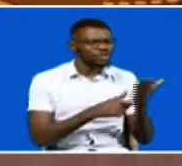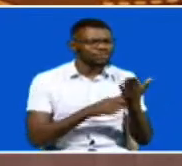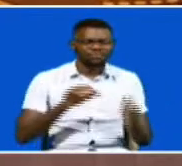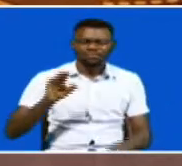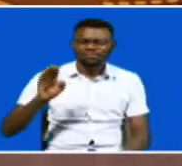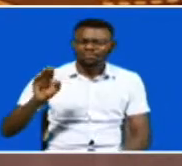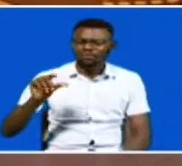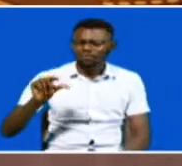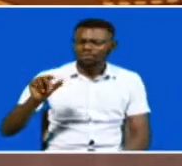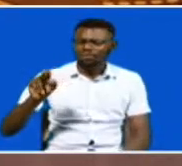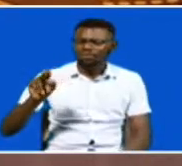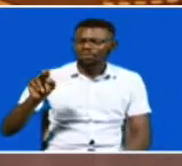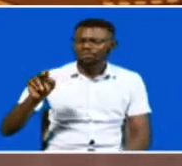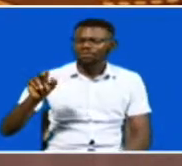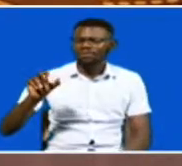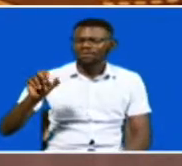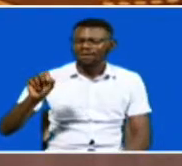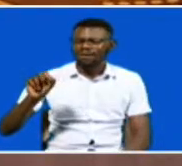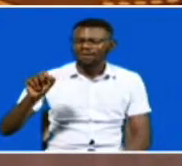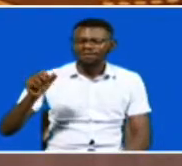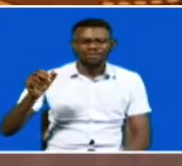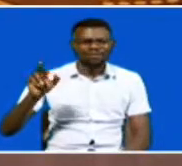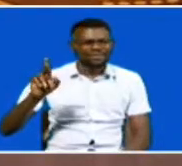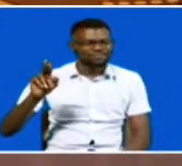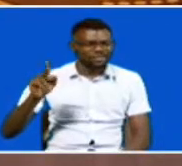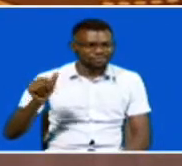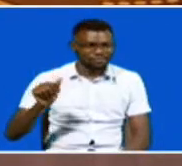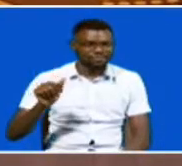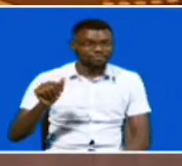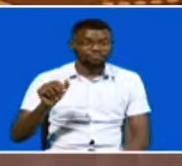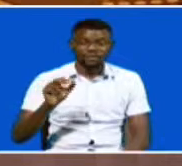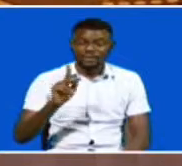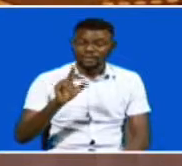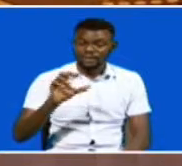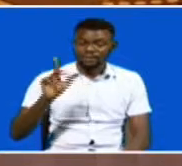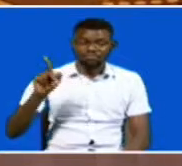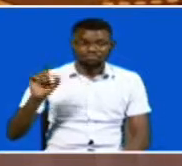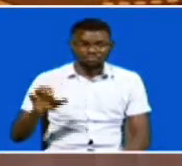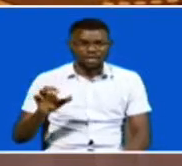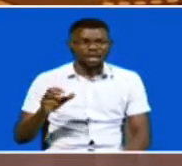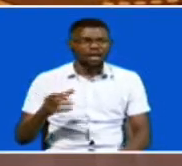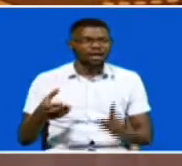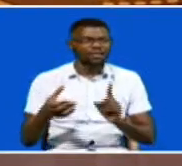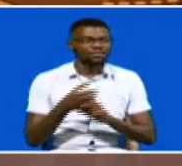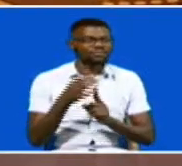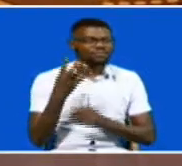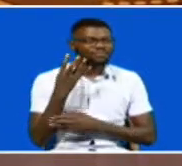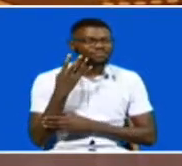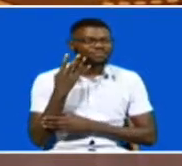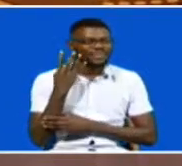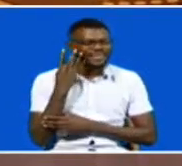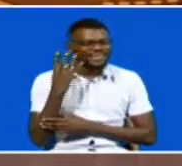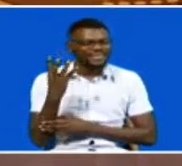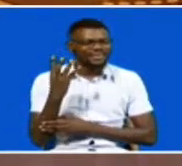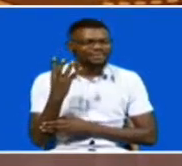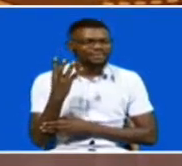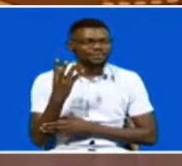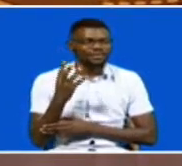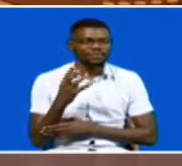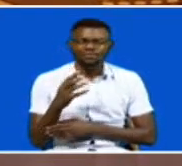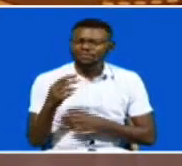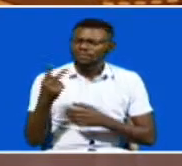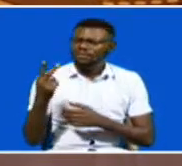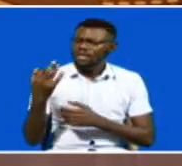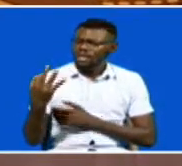Garissa ambaye alikuwa amefanya vyema kwenye mtihani wa KCPE na kupata alama 423. Baada ya taarifa hiyo, basi